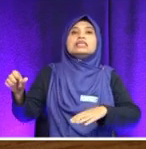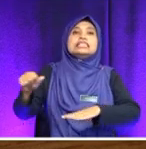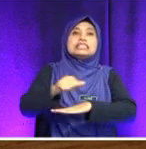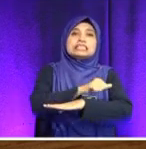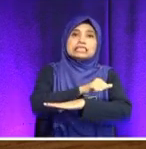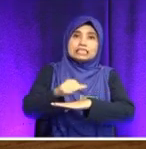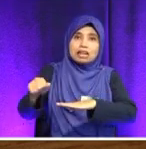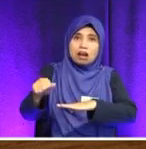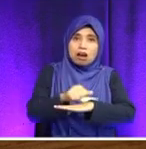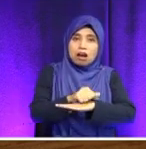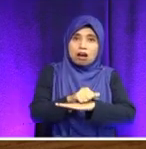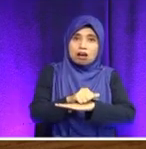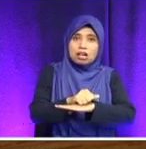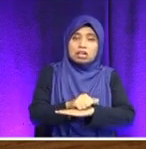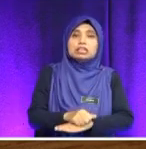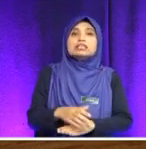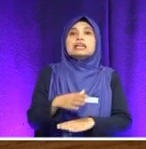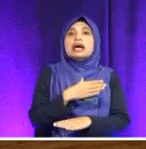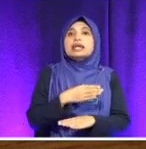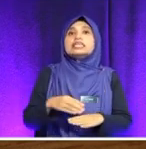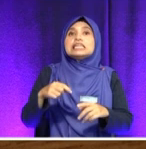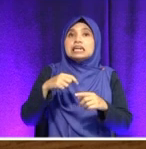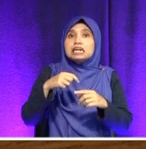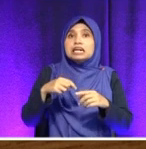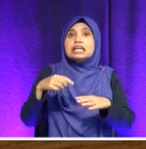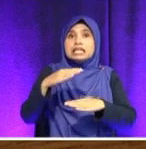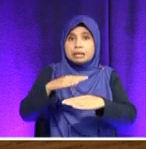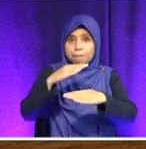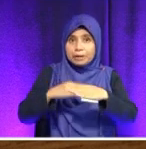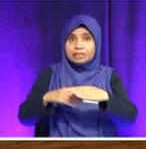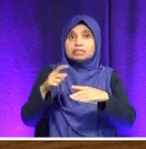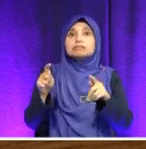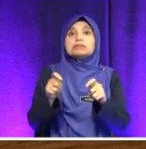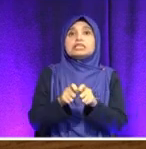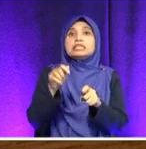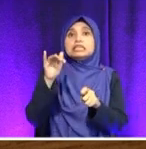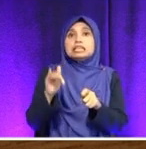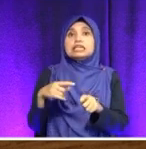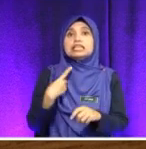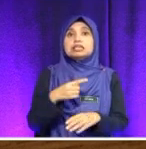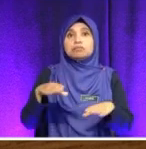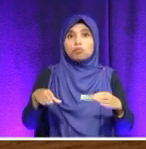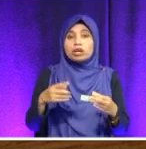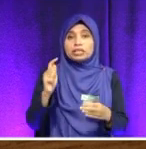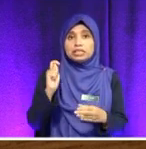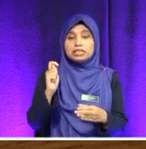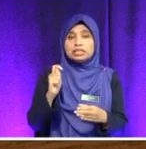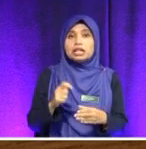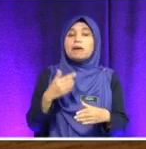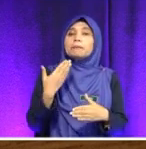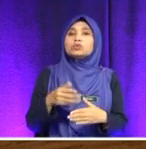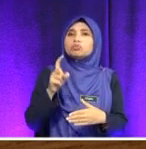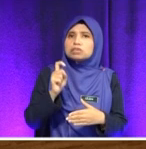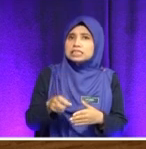napkin dengan prosedur yang betul seperti mana kita buat tadilah, Aiman. Ya, cikgu. Okey. Pastikan hasil lipatan itu juga mestilah